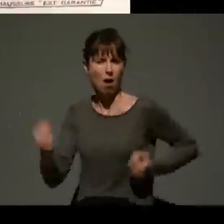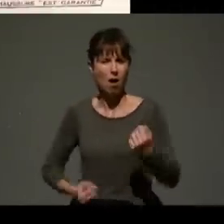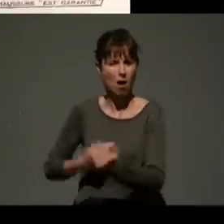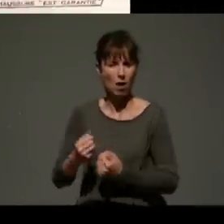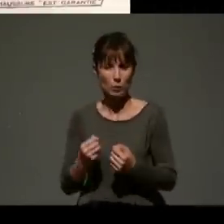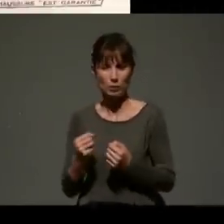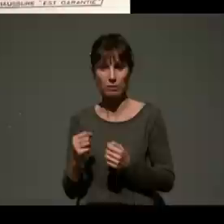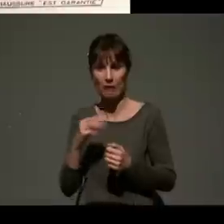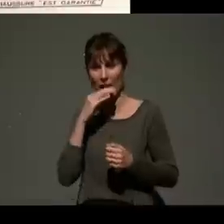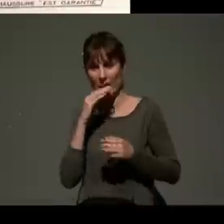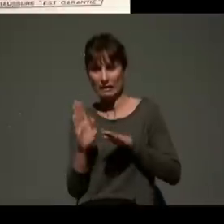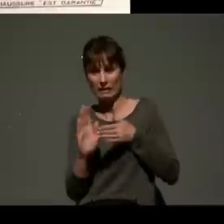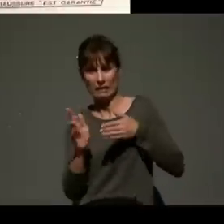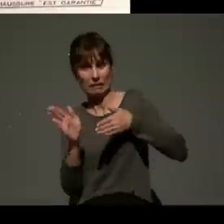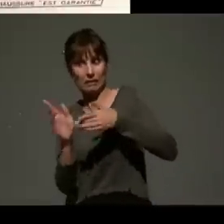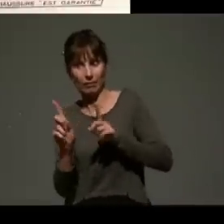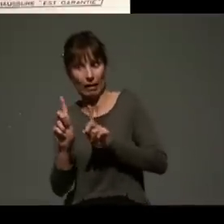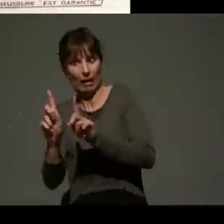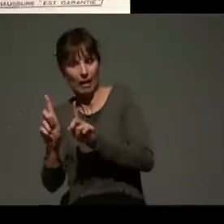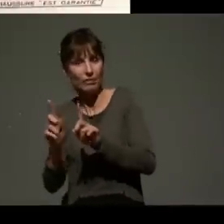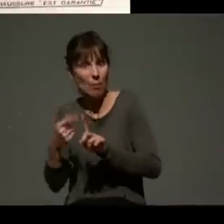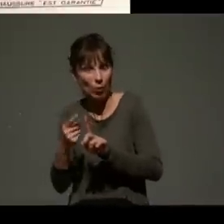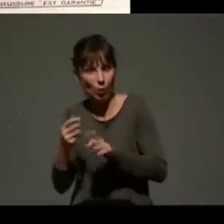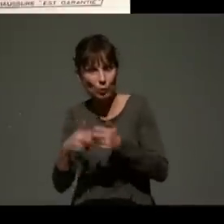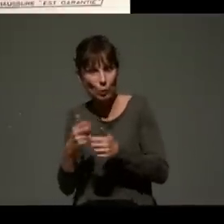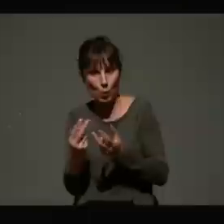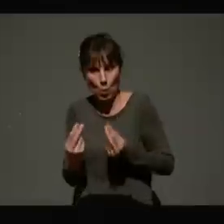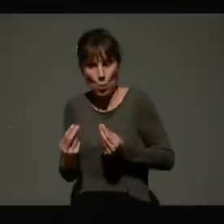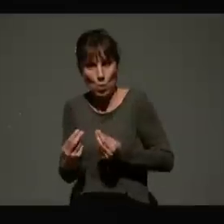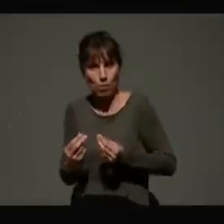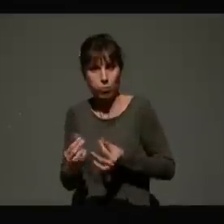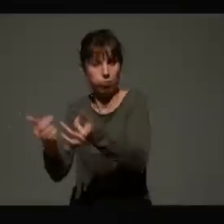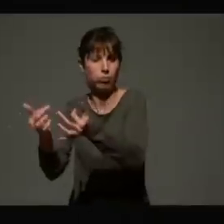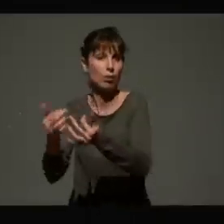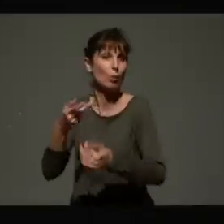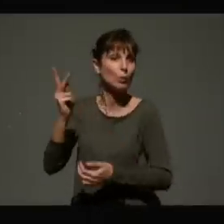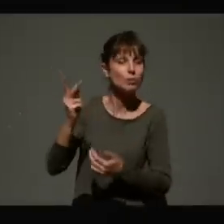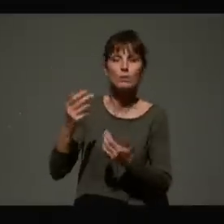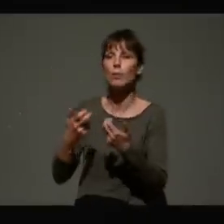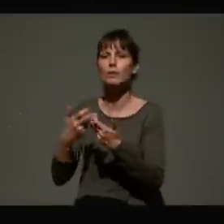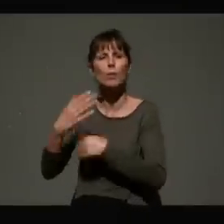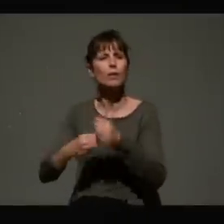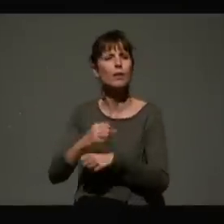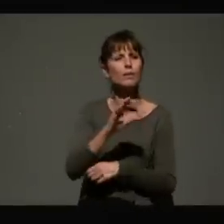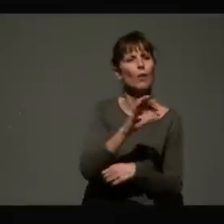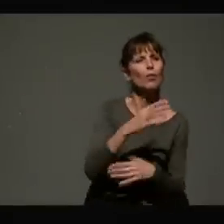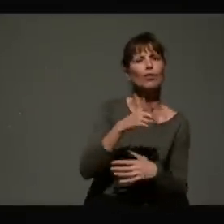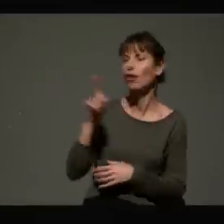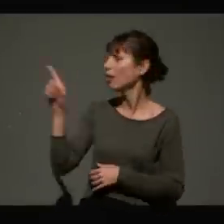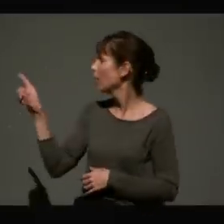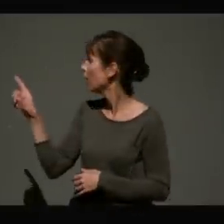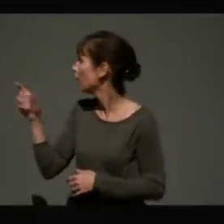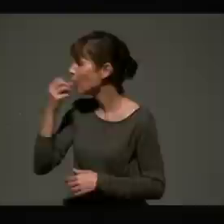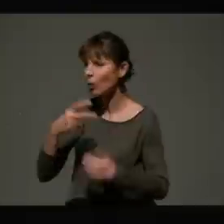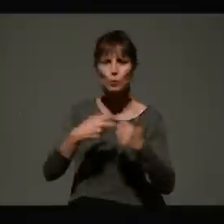de seconde de la haute performance, ça peut être très important. On voit l'évolution. Dans les années 50, il y avait déjà les